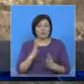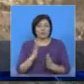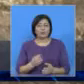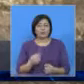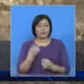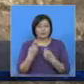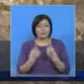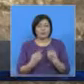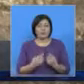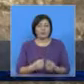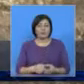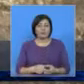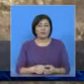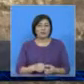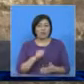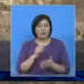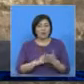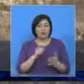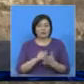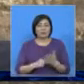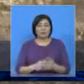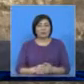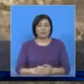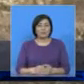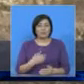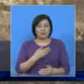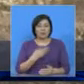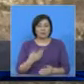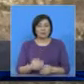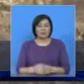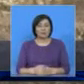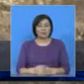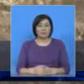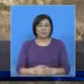определена степень вины работника, степень вины работодателя. Поэтому я бы хотел воздержаться